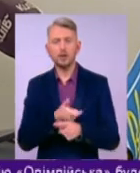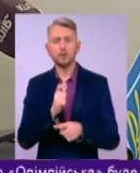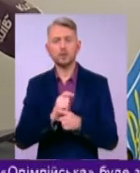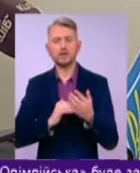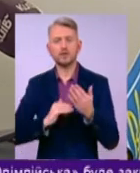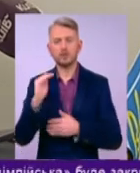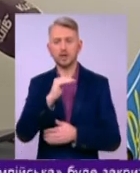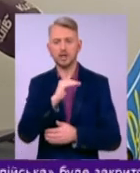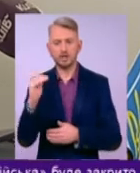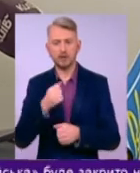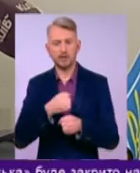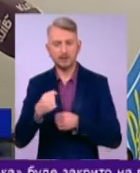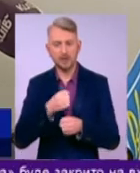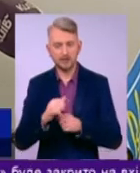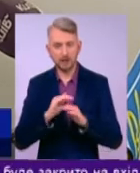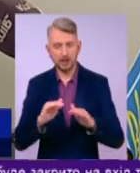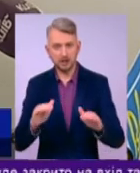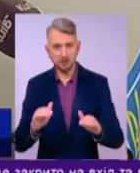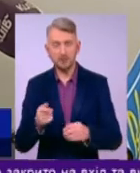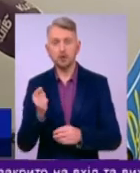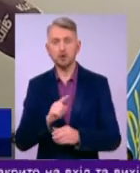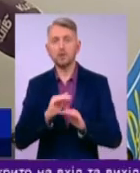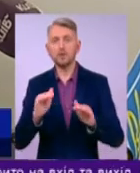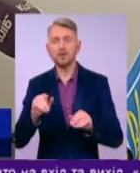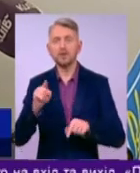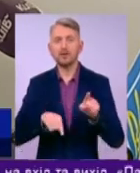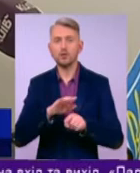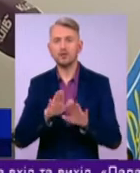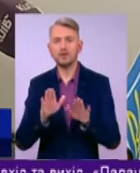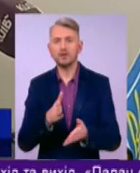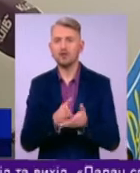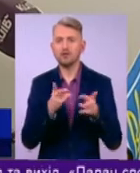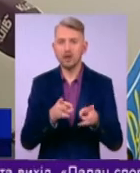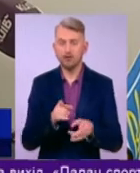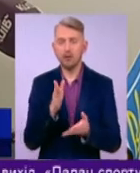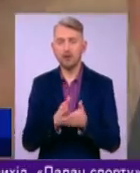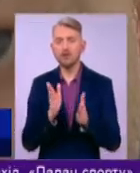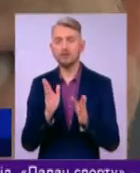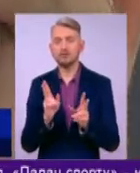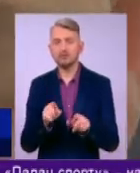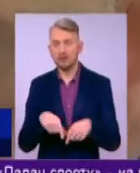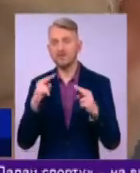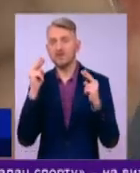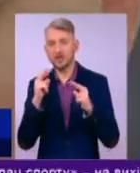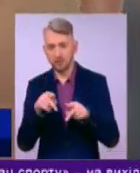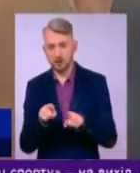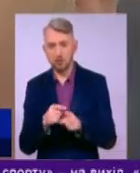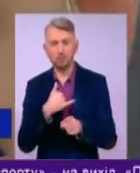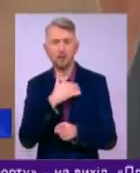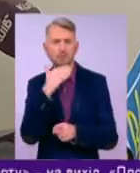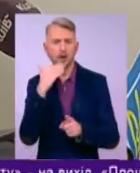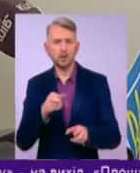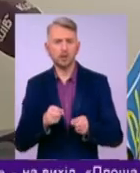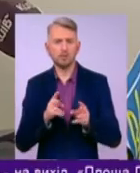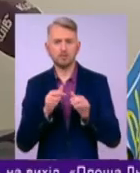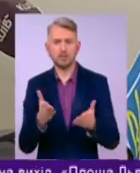високий рівень насильства над дітьми, причому діти іноді не тільки жертвами, а навіть свідками такого. У мене велика кількість кримінальних проваджень,